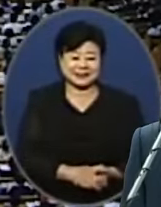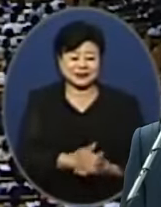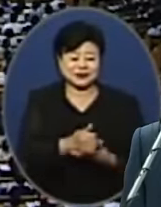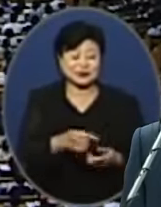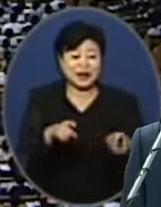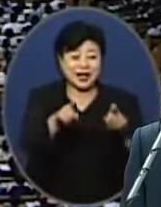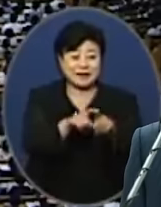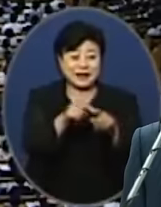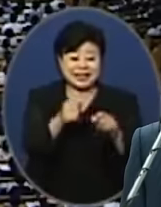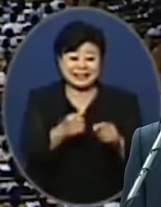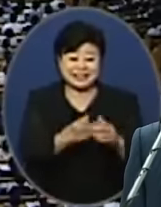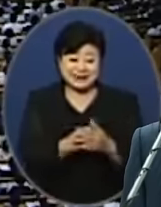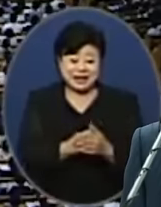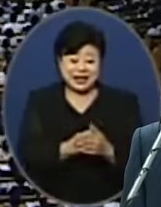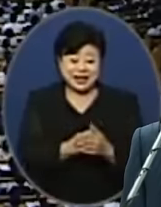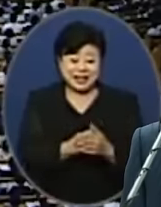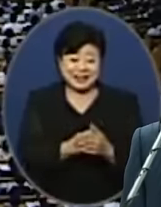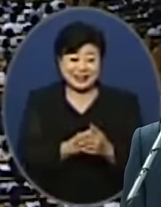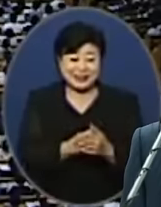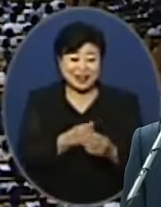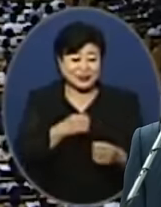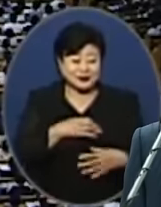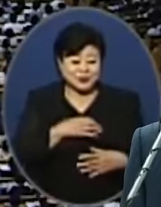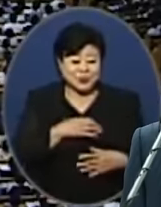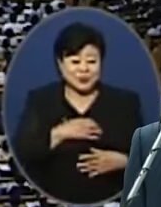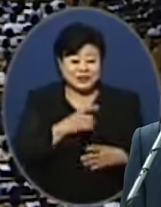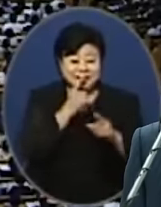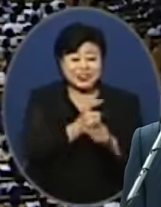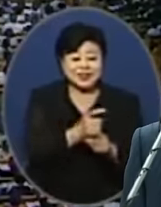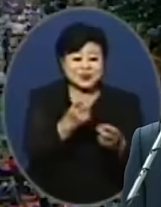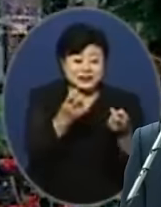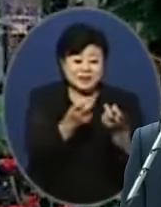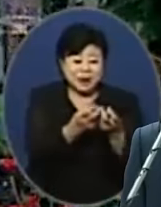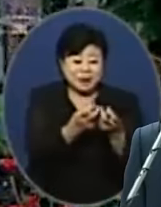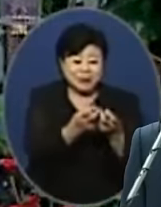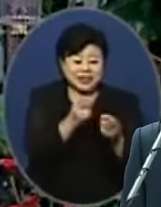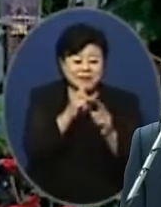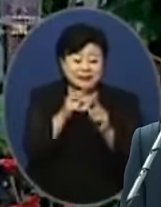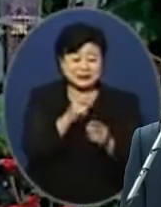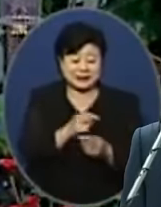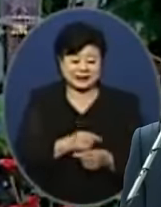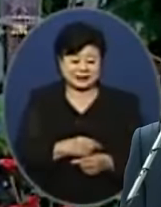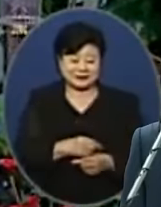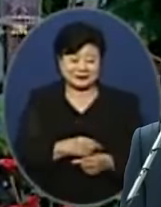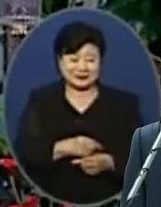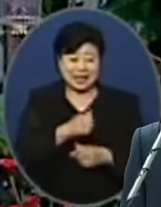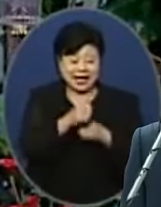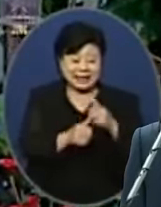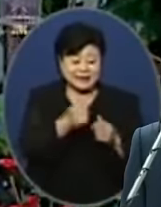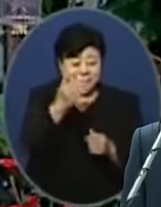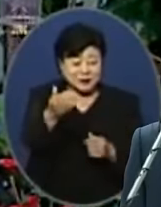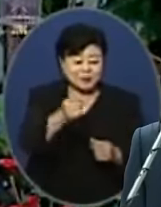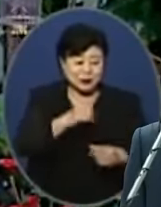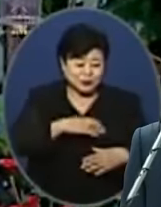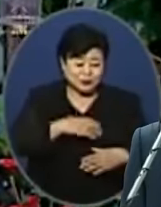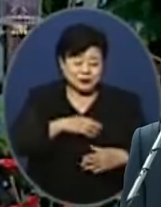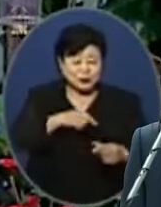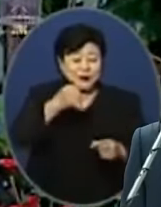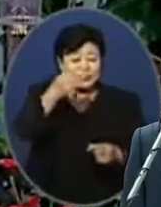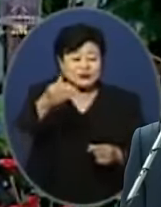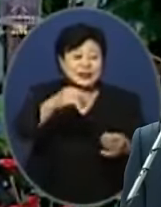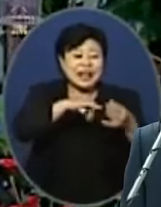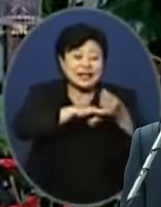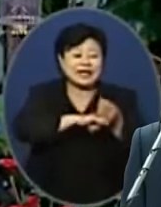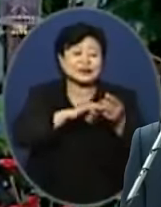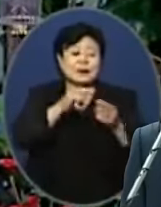주님과 같이 계심으로 두려움에서 이길 수 있는 것은 성경에 하나님이 여러분을 두려움에서 건지겠다는